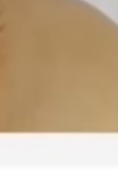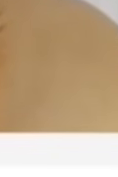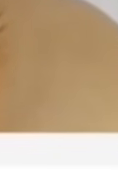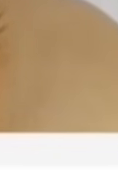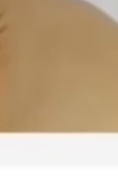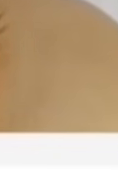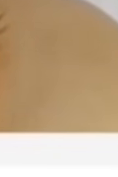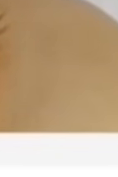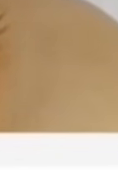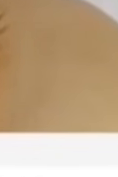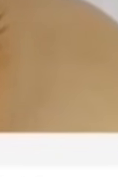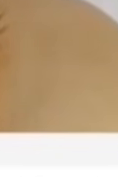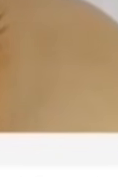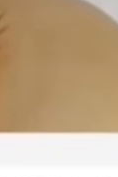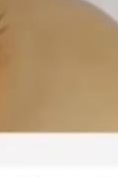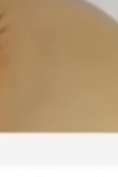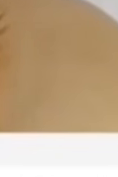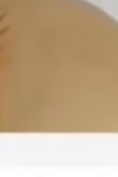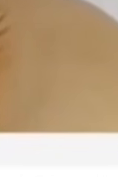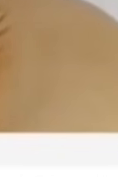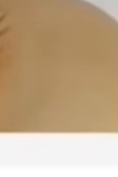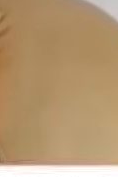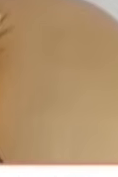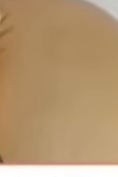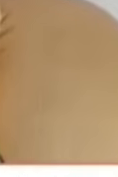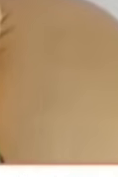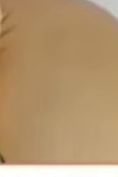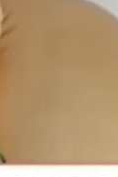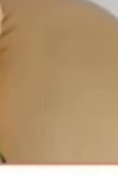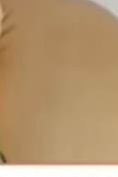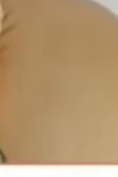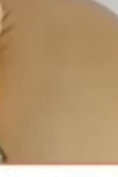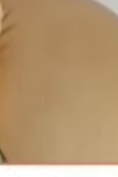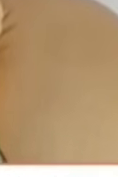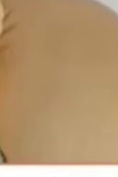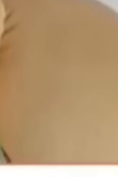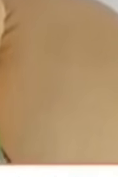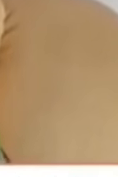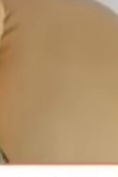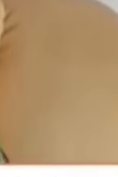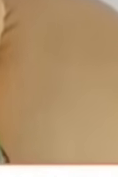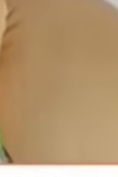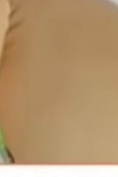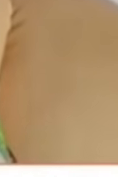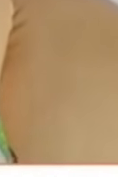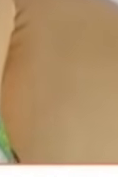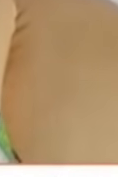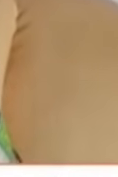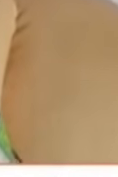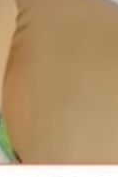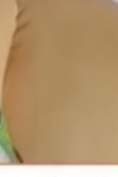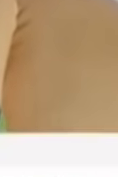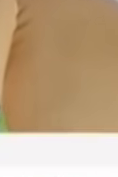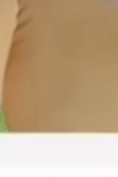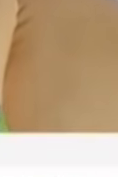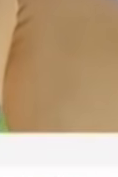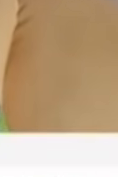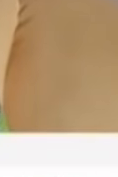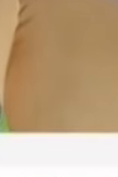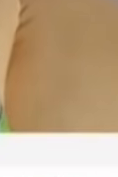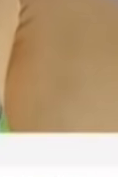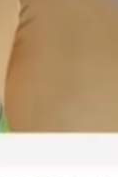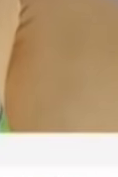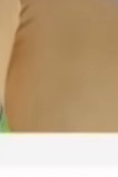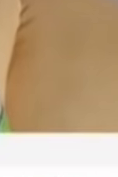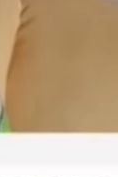byafayo ki ekira kyetwa nyumiriza mu olusozi wono lye kibulala lwa byafayo nyo mu bifo ebyo buwangwa